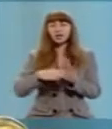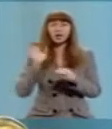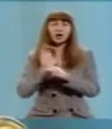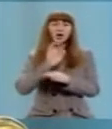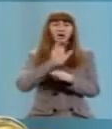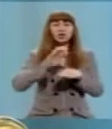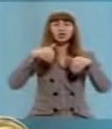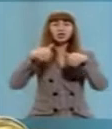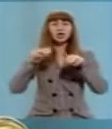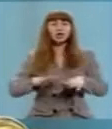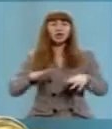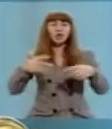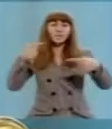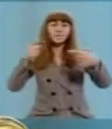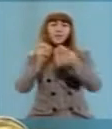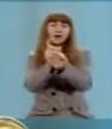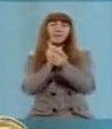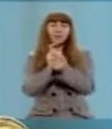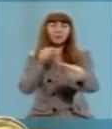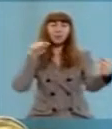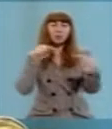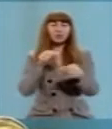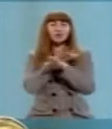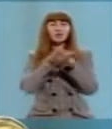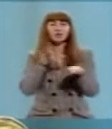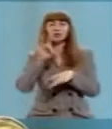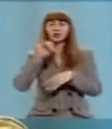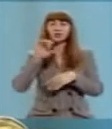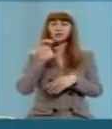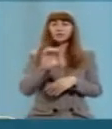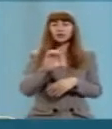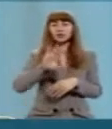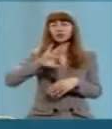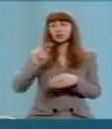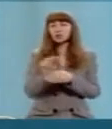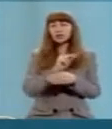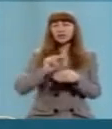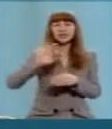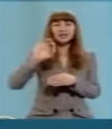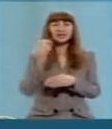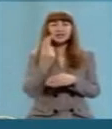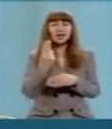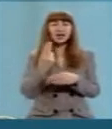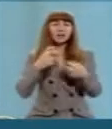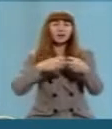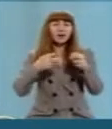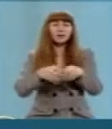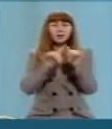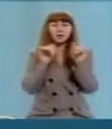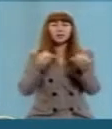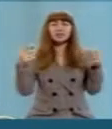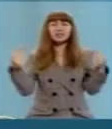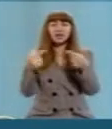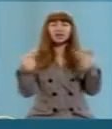комиссияға пандемиямен күрес, әлеуметтік және экономикалық келеңсіздіктерді жоюды тапсырамын. Мемлекеттік комиссия сыни ресурстарды